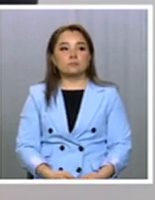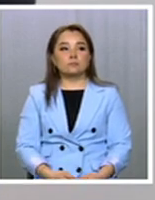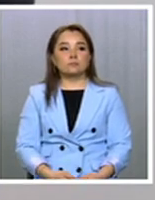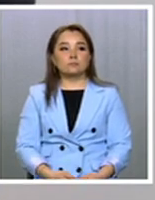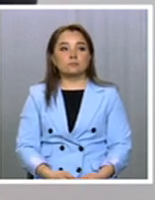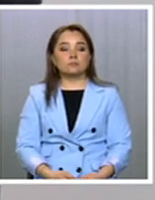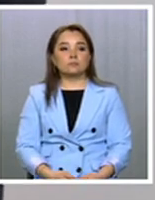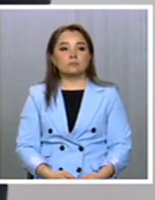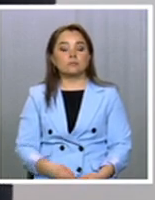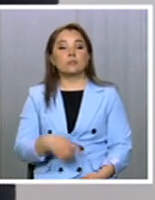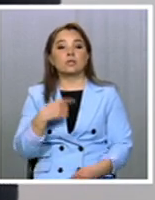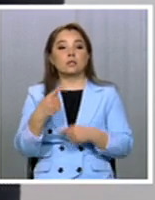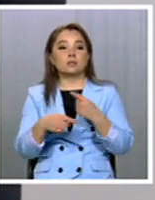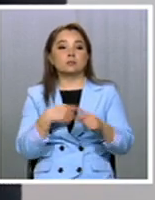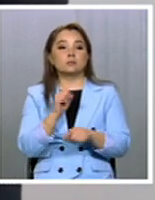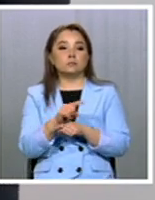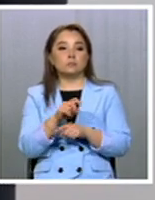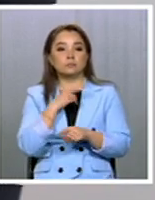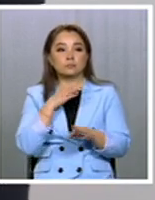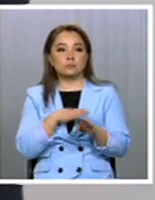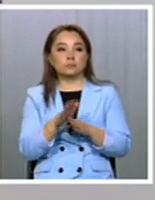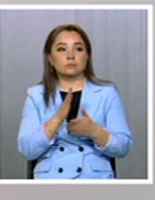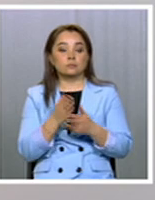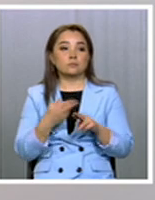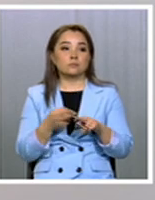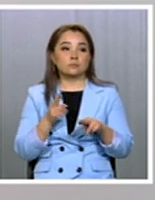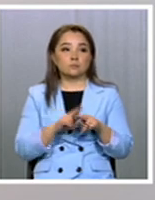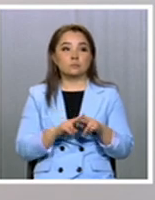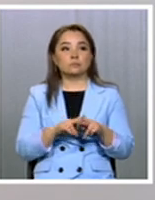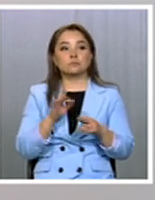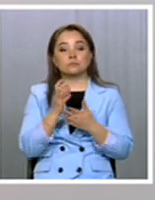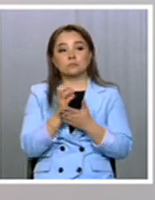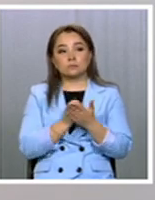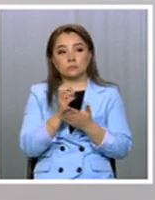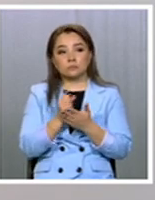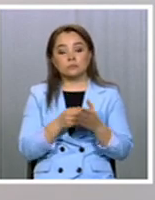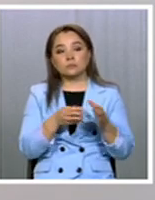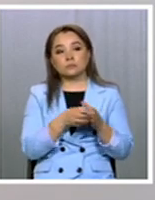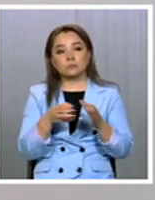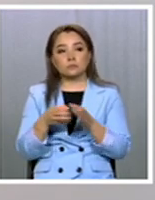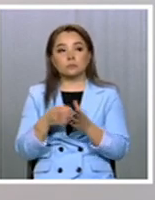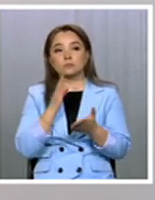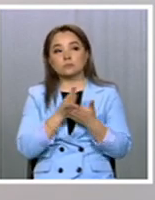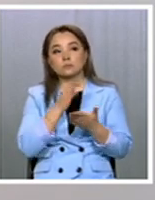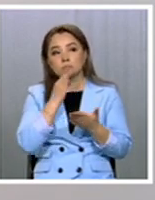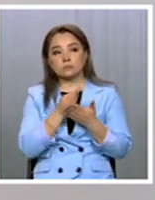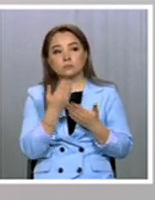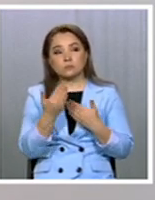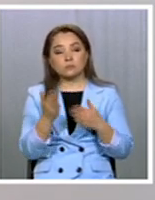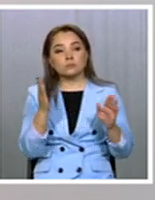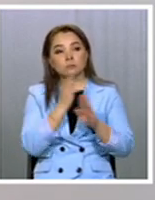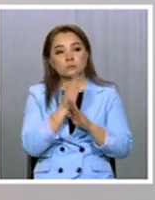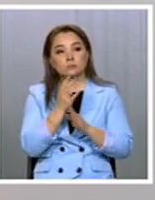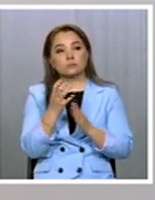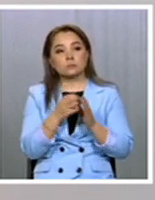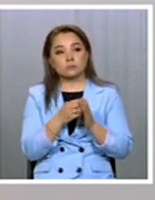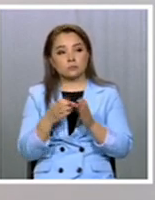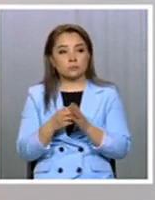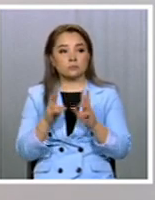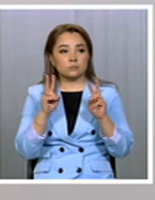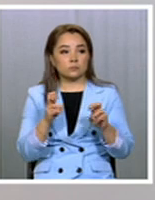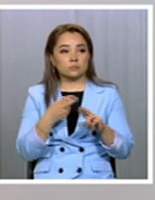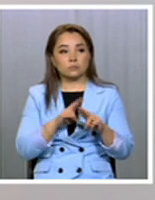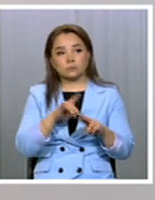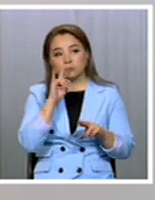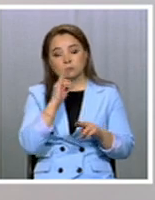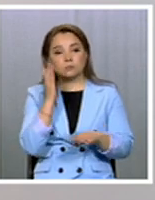енді екінші тапсырманы орындайық. Мына ресурстарды жіктеңіз. Сіздерге табиғи ресурстардан мұнай мен ағаш